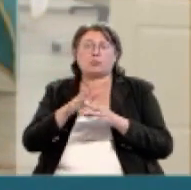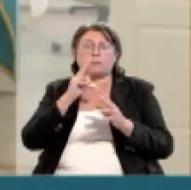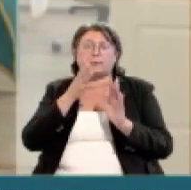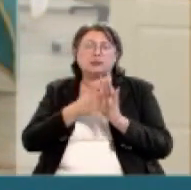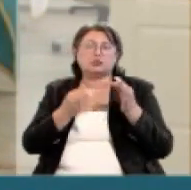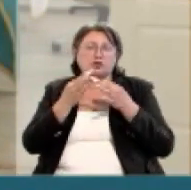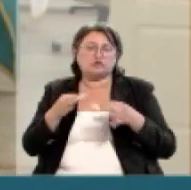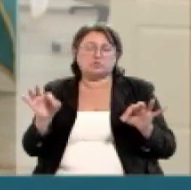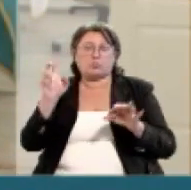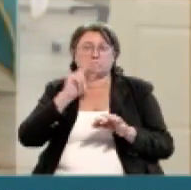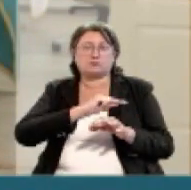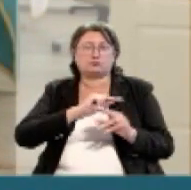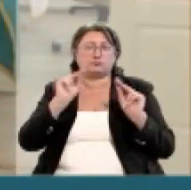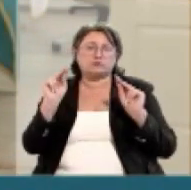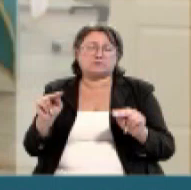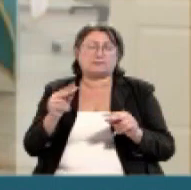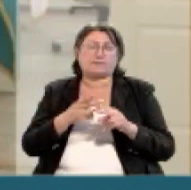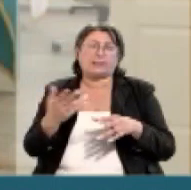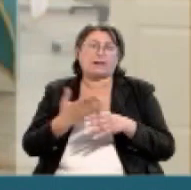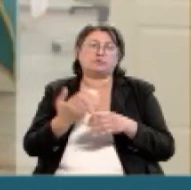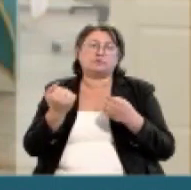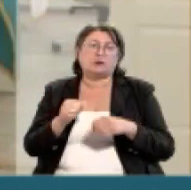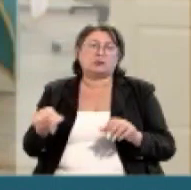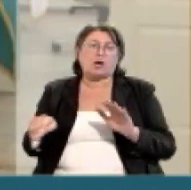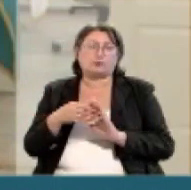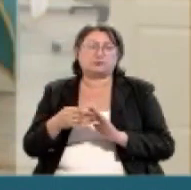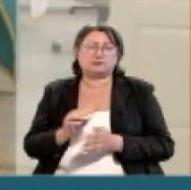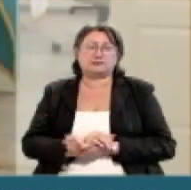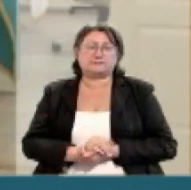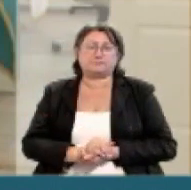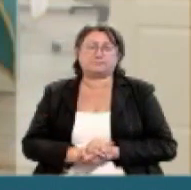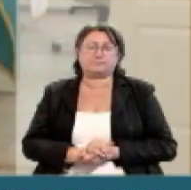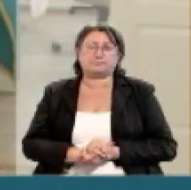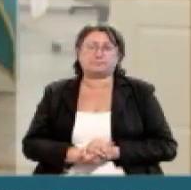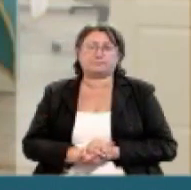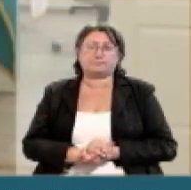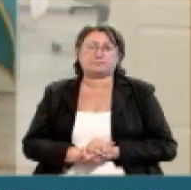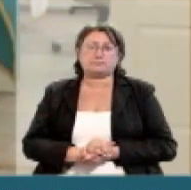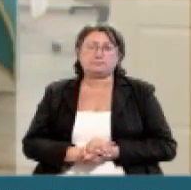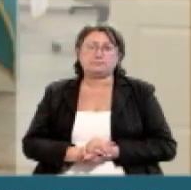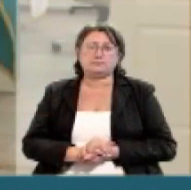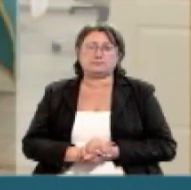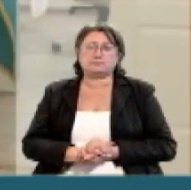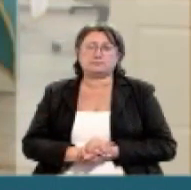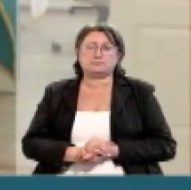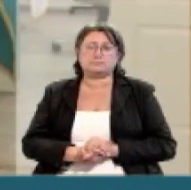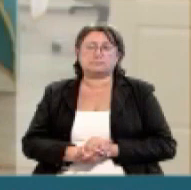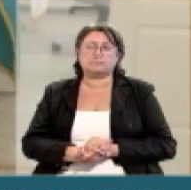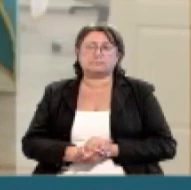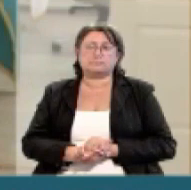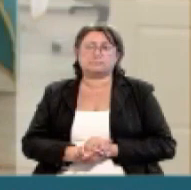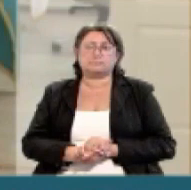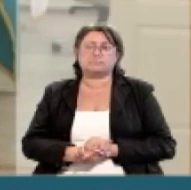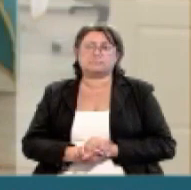мемлекеттік қызметкерлерге қоғам тарапынан тиісті қадағалау болуы шарт. Мемлекеттік қызметтің толықтай ашықтығы да жемқорлық дертін болдырмауға өз